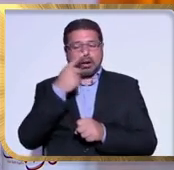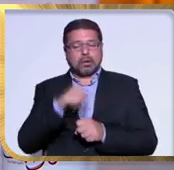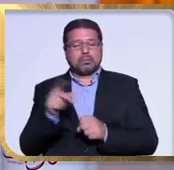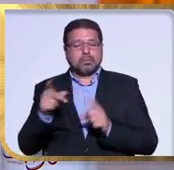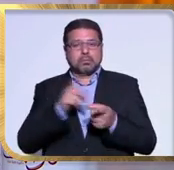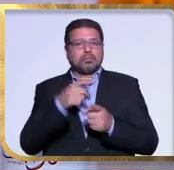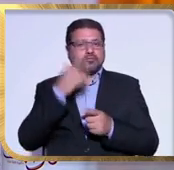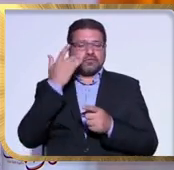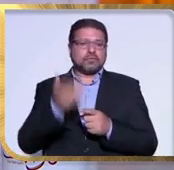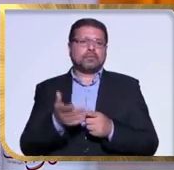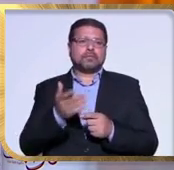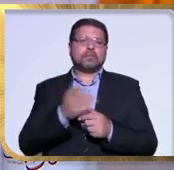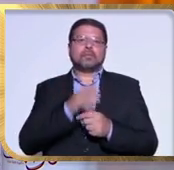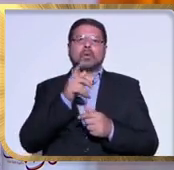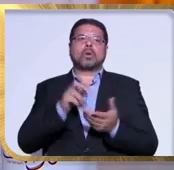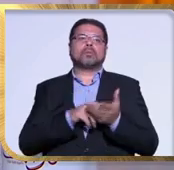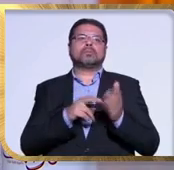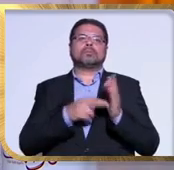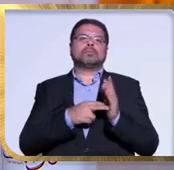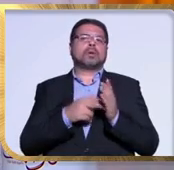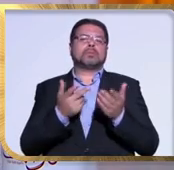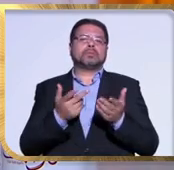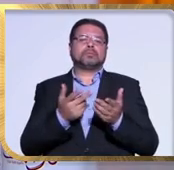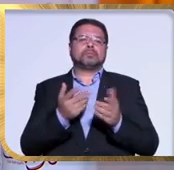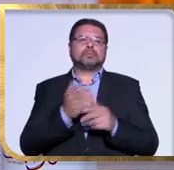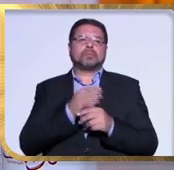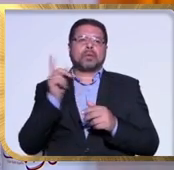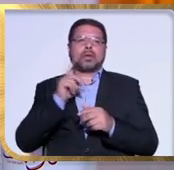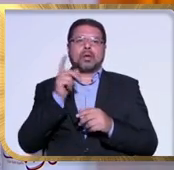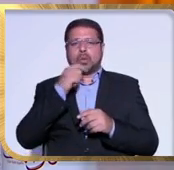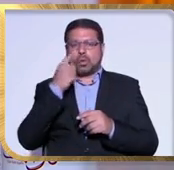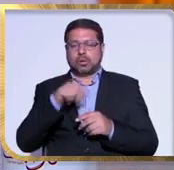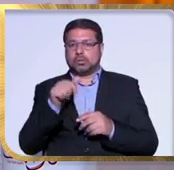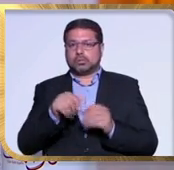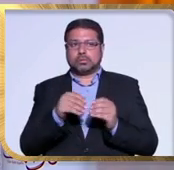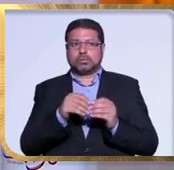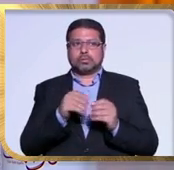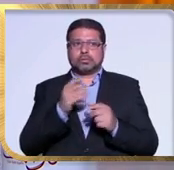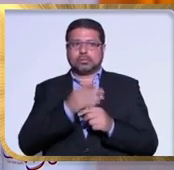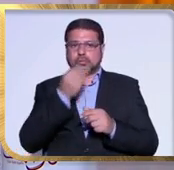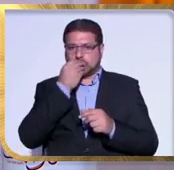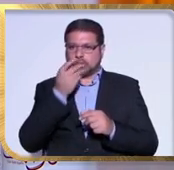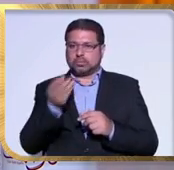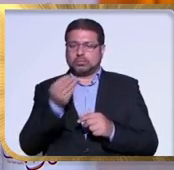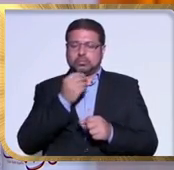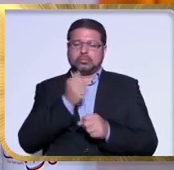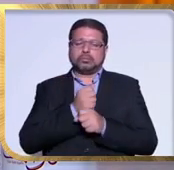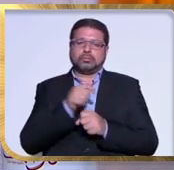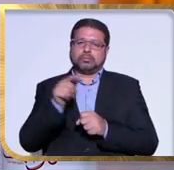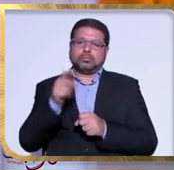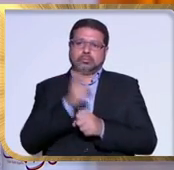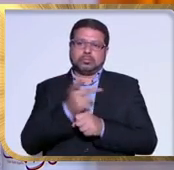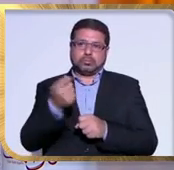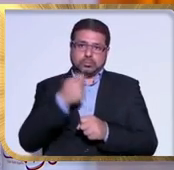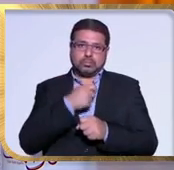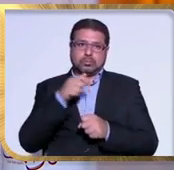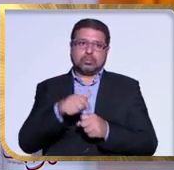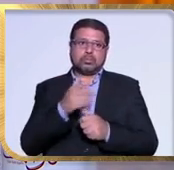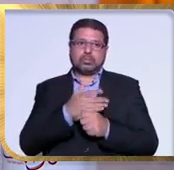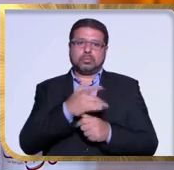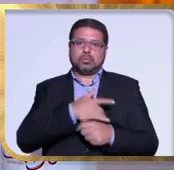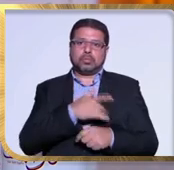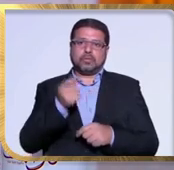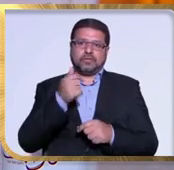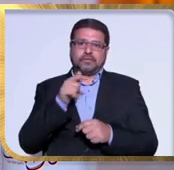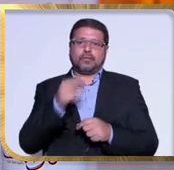مصدر الحرام في الحاله دي انا اعمل ايه لا يحرم في الحاله دي ان انا اخد مما جاء به انا عندي